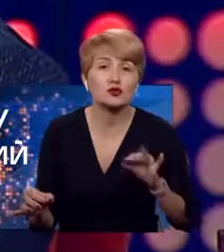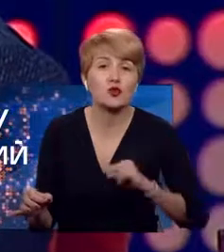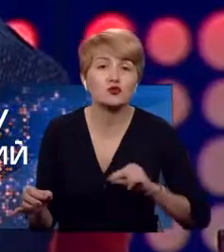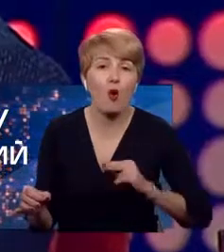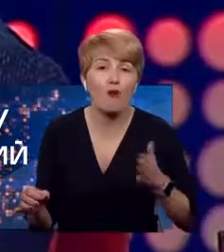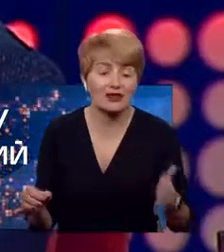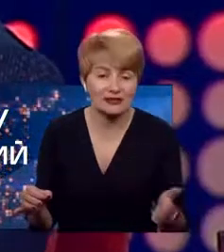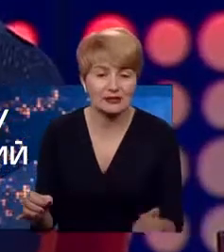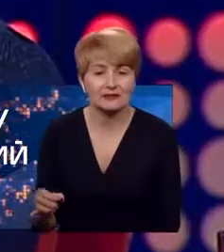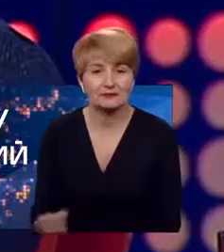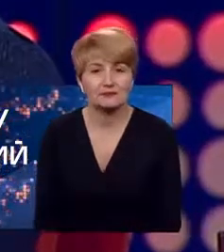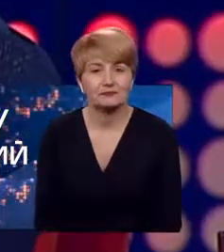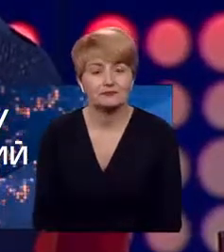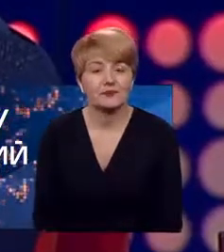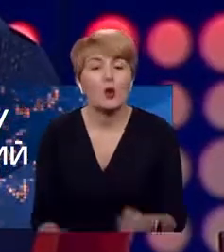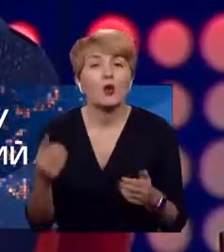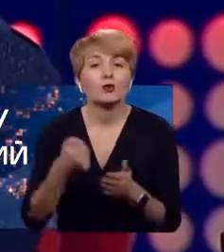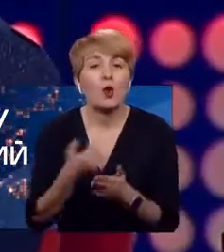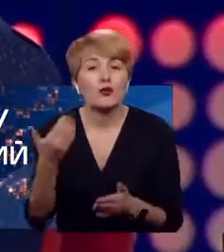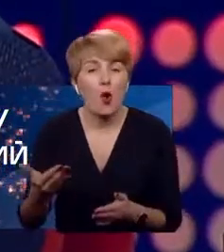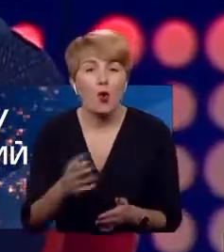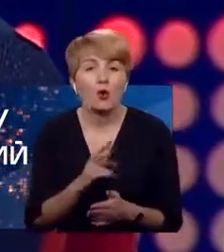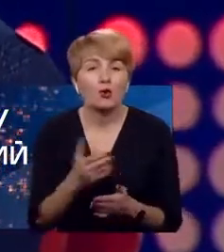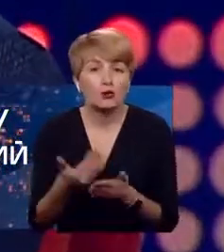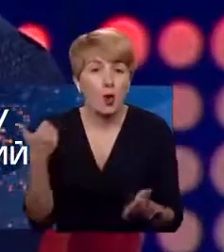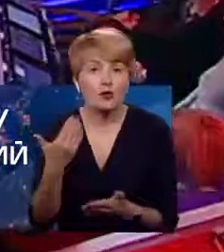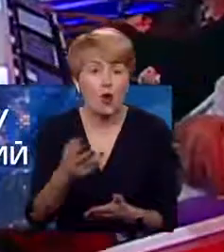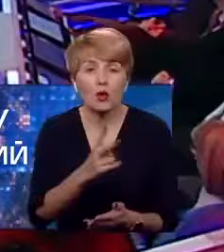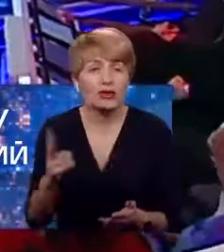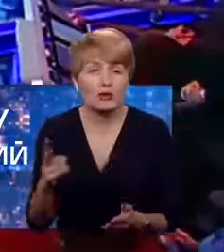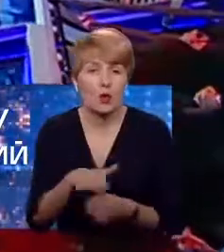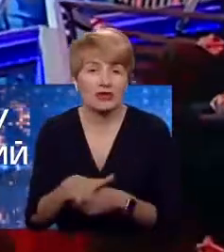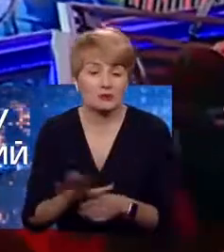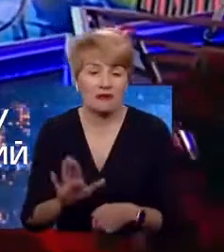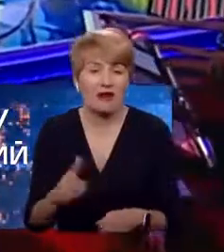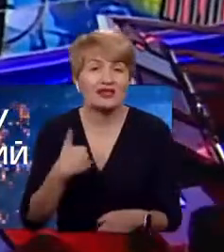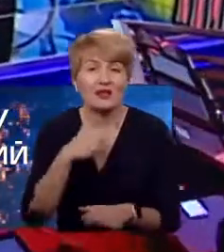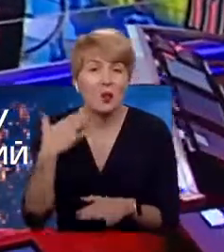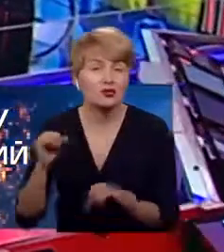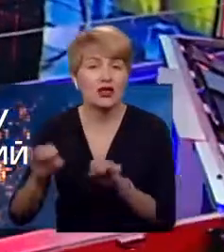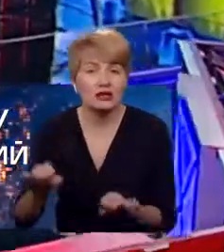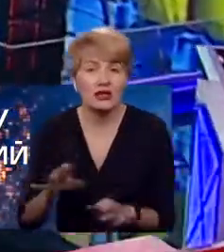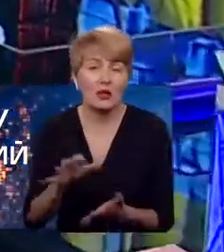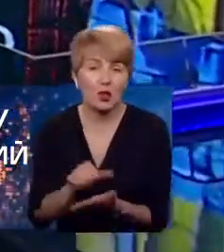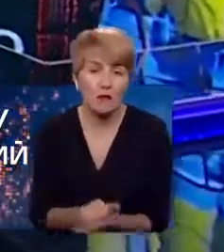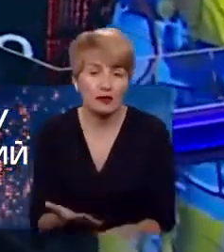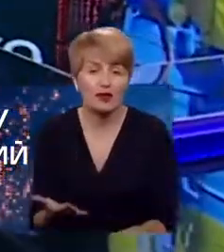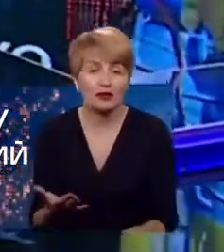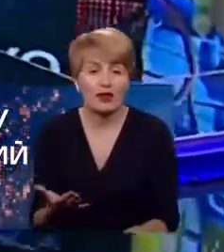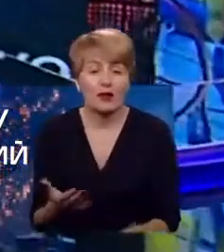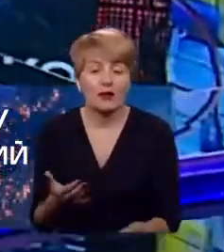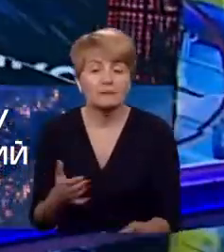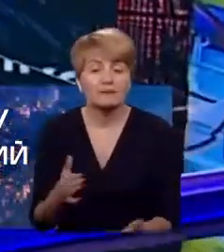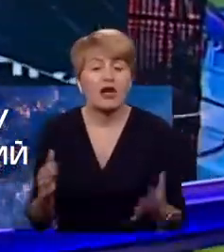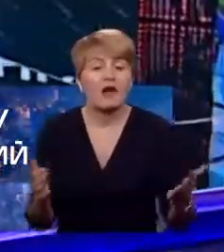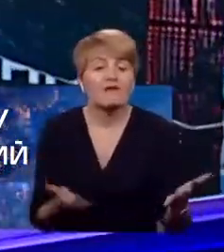раз, державний службовець. До нього поки що ніхто в цьому не справлявся. Я не хочу захищати його чи нападати. Я кажу, як є. Я був, от знаєте, я